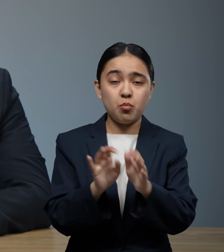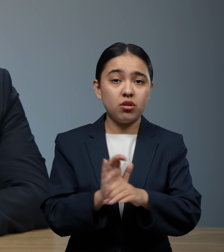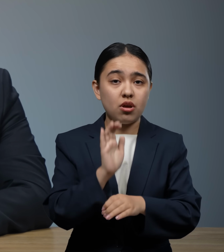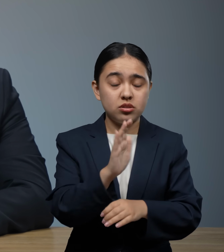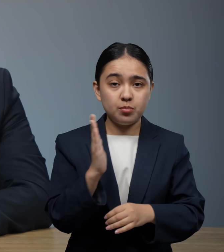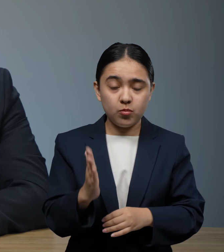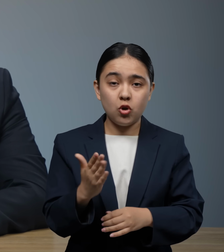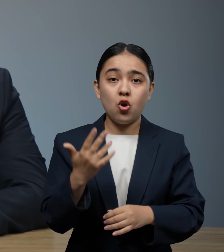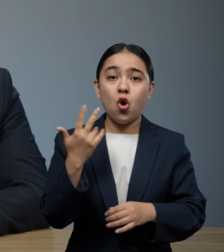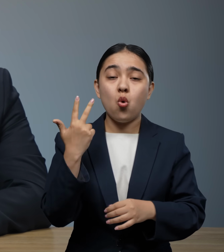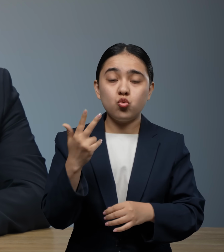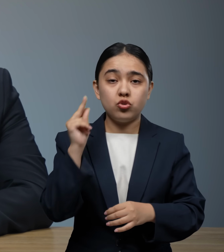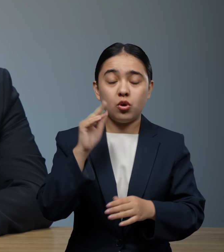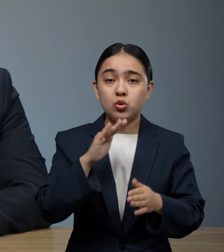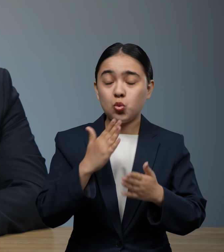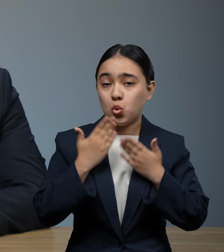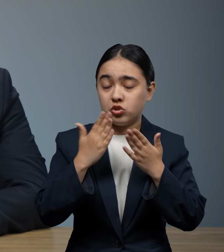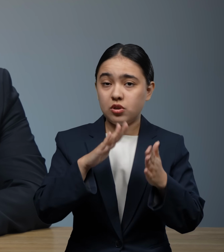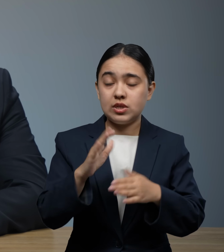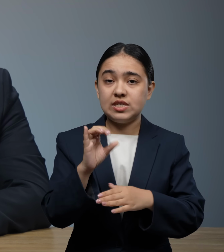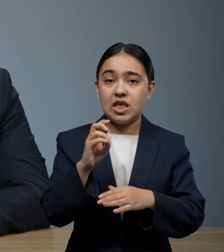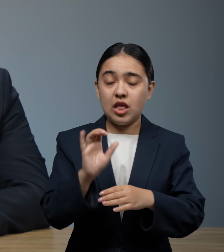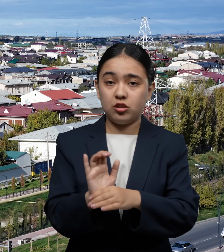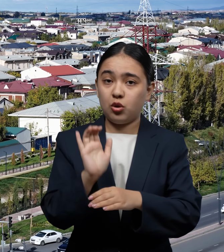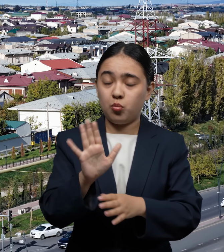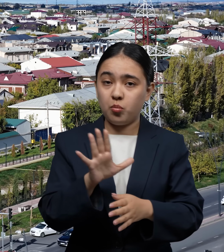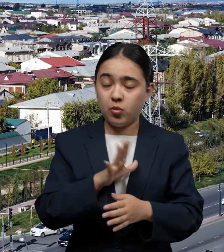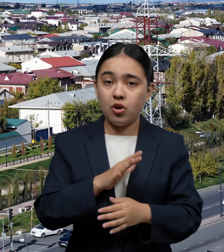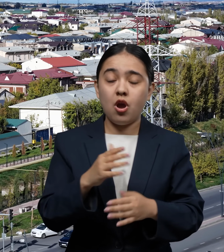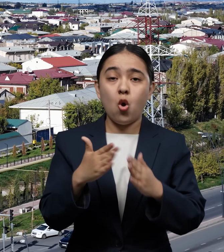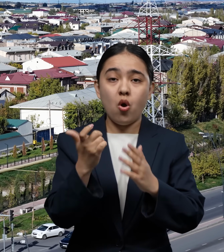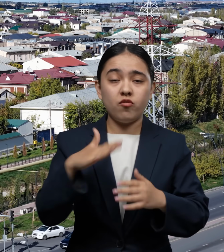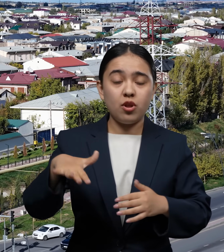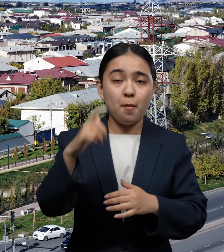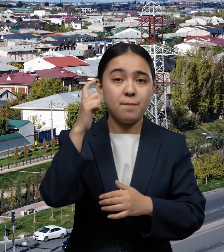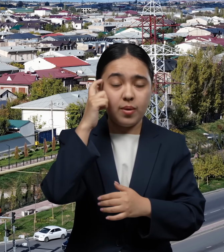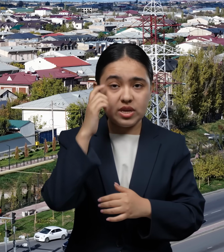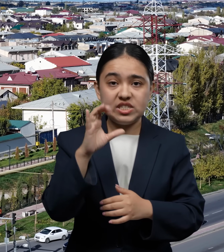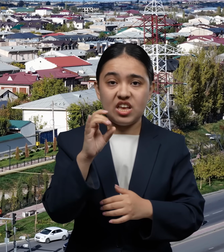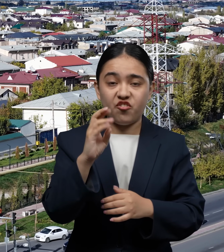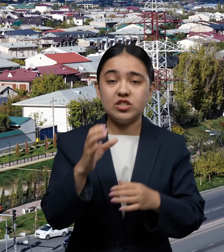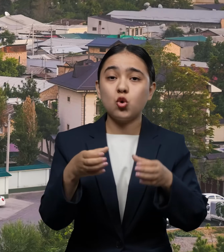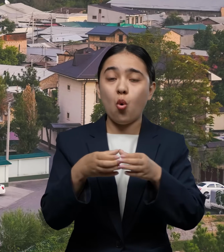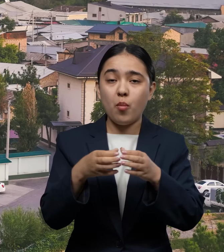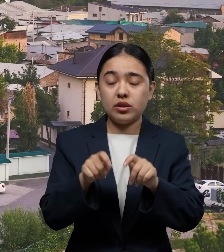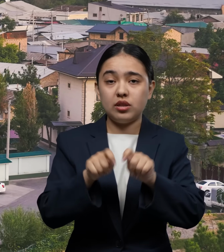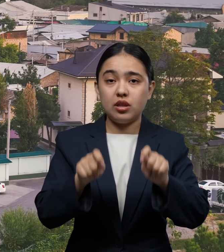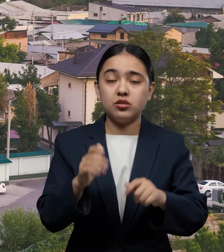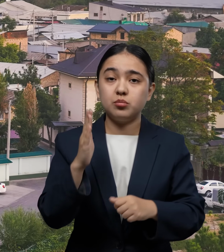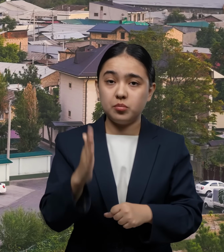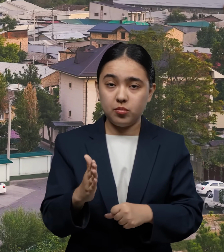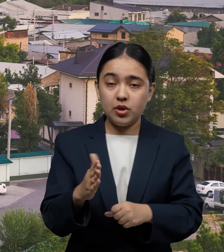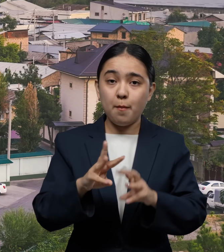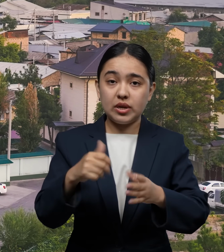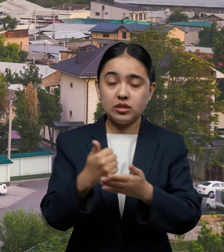deportatsiya qilinadi. 3-ta o'qishdan so'ng hujjat Senatga yuborildi. Hovli uylardan iborat mahallalarda servis kompaniyalari tashkil